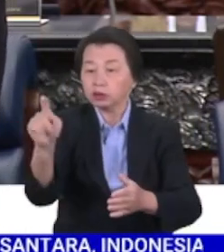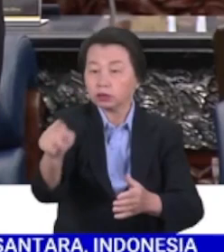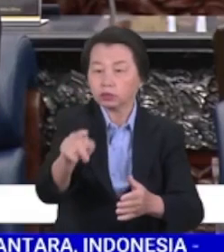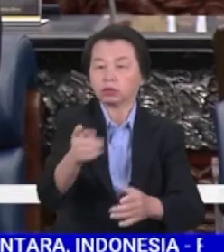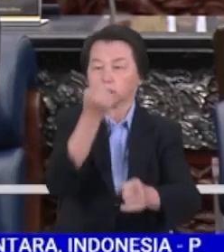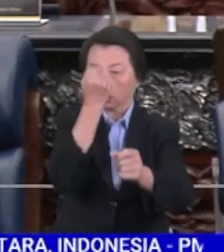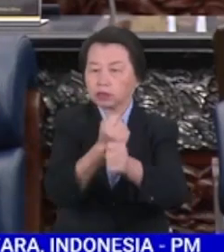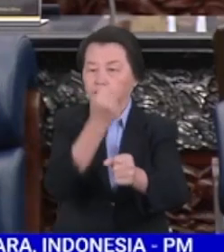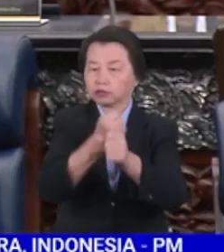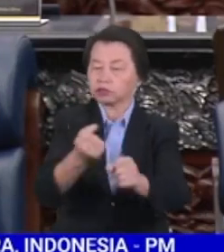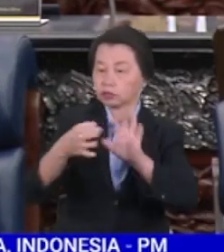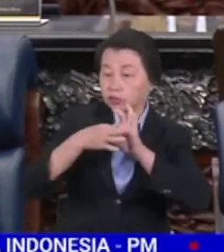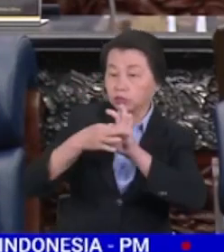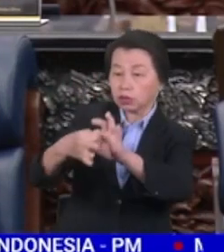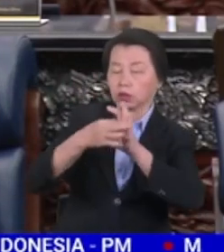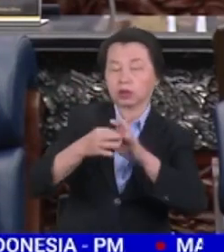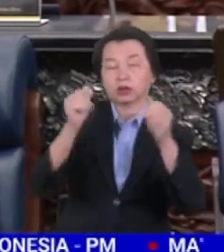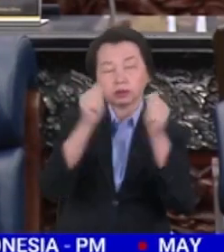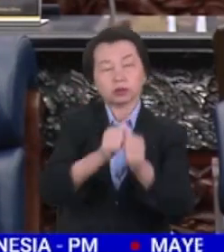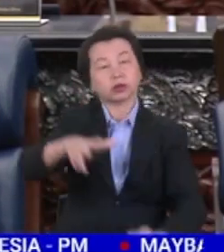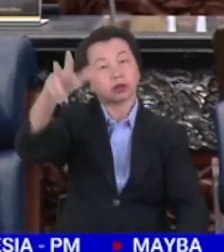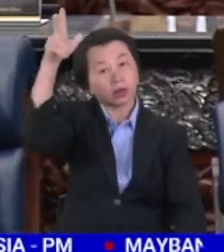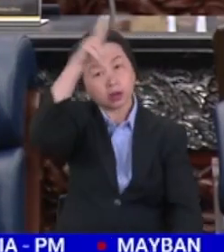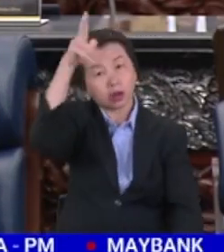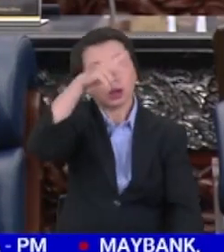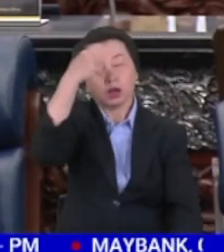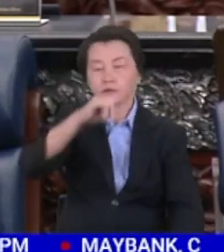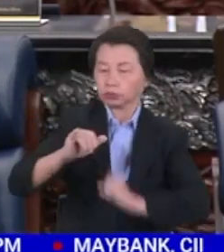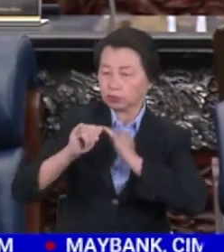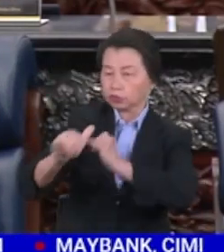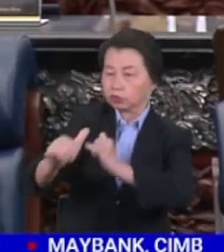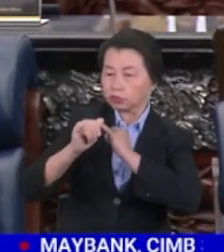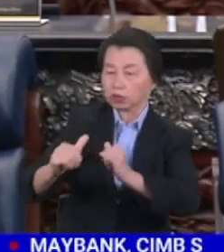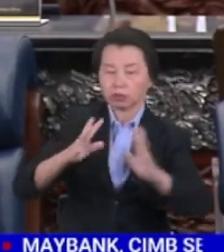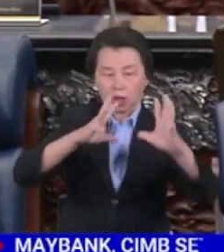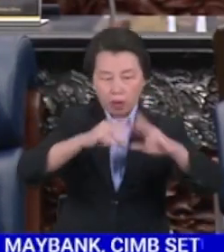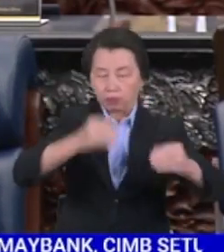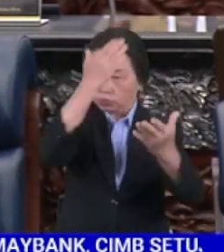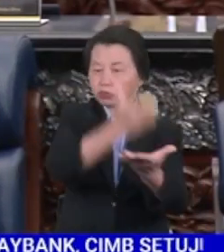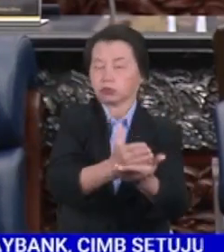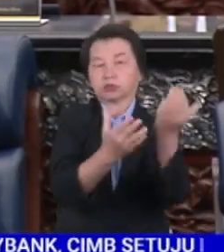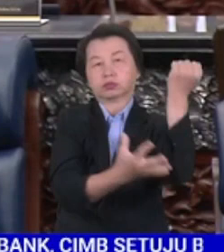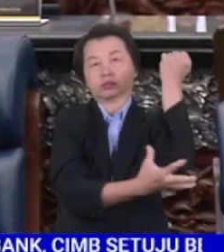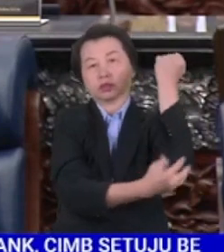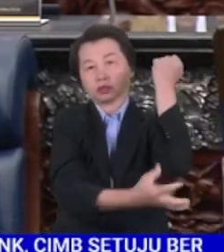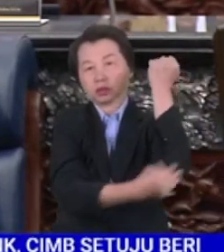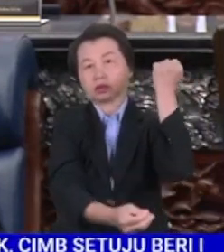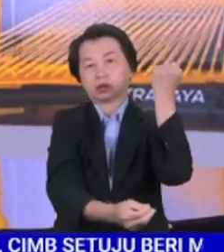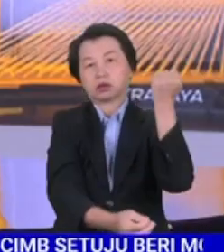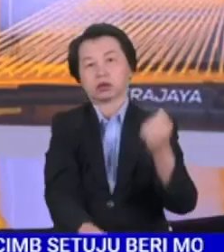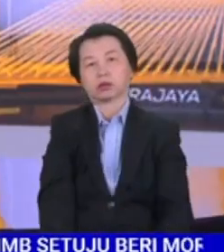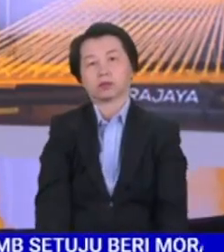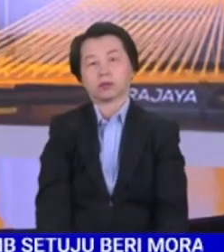dan bekerjasama dengan kerajaan untuk kita sama-sama membasmi kemiskinan.